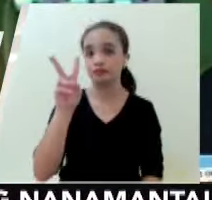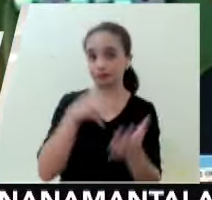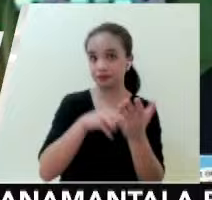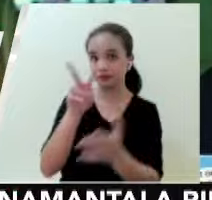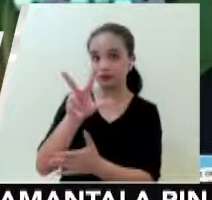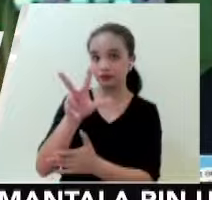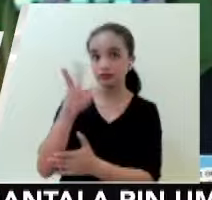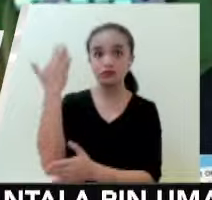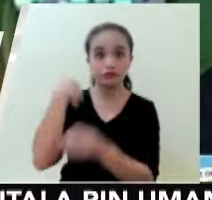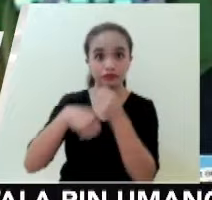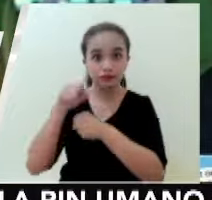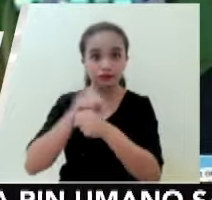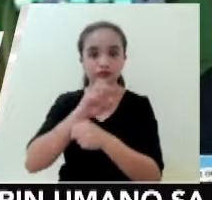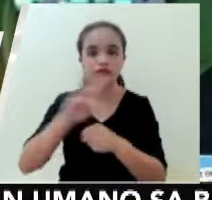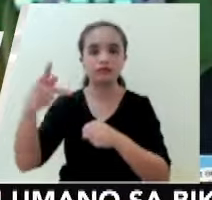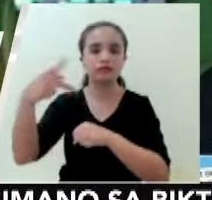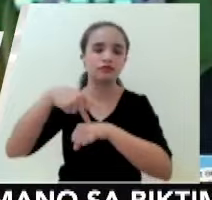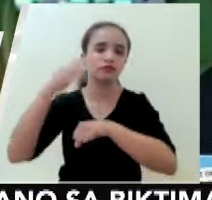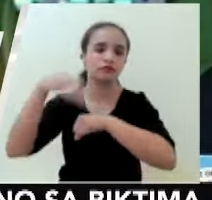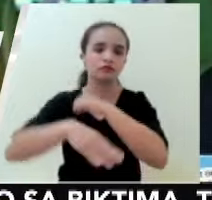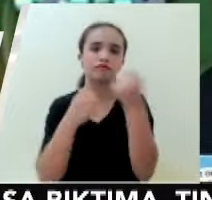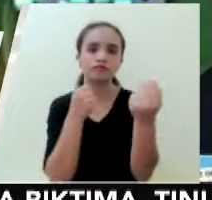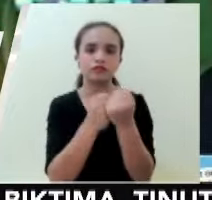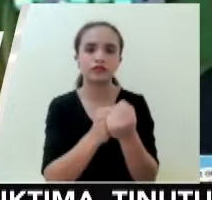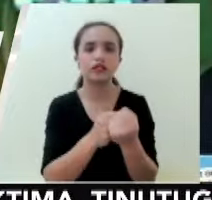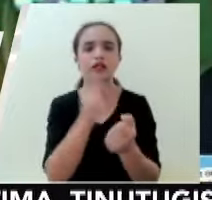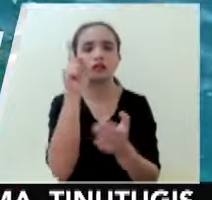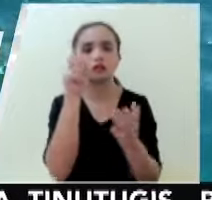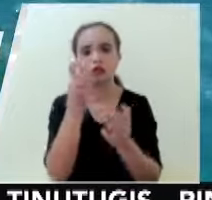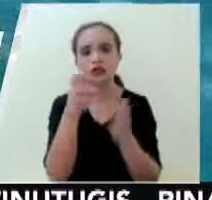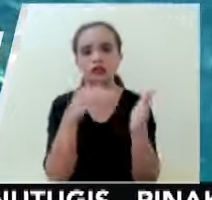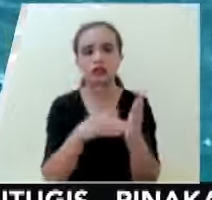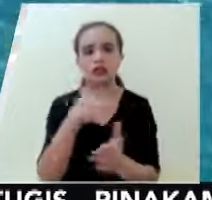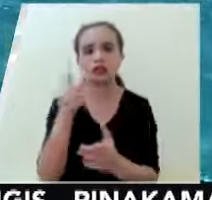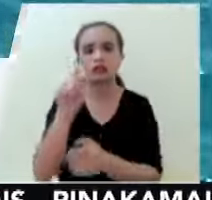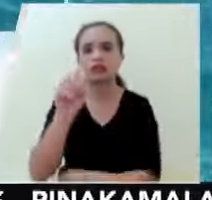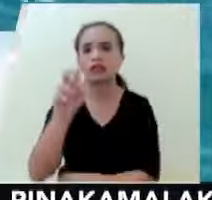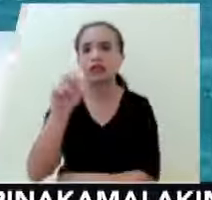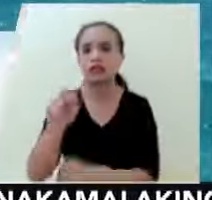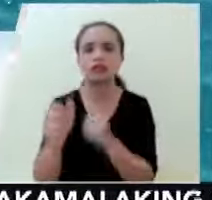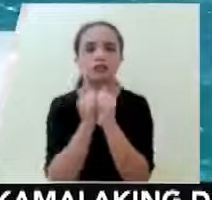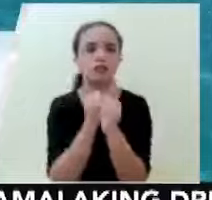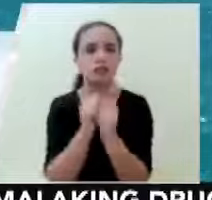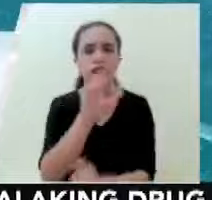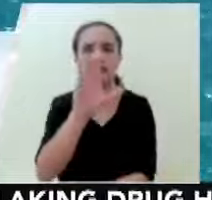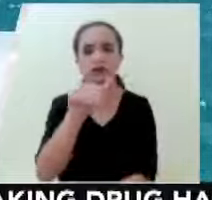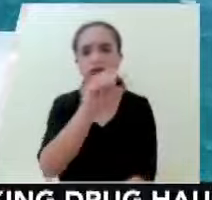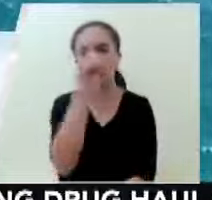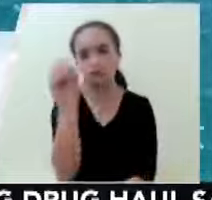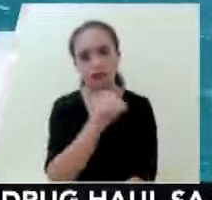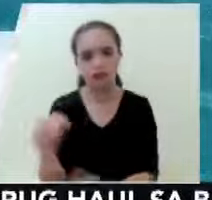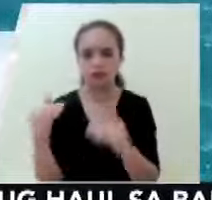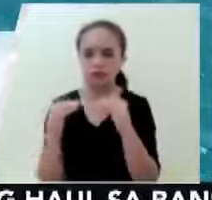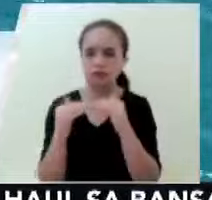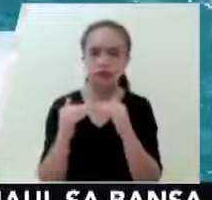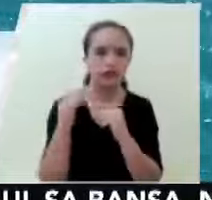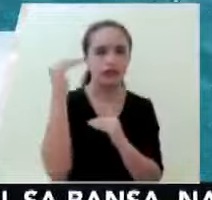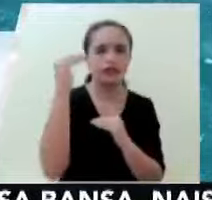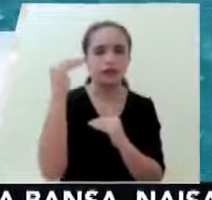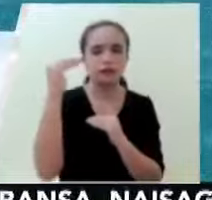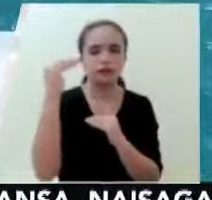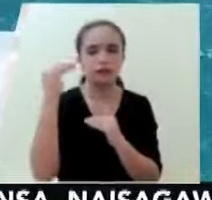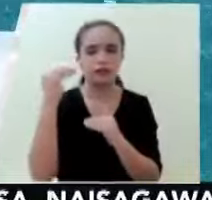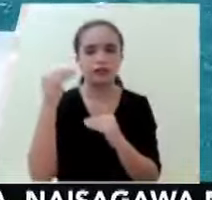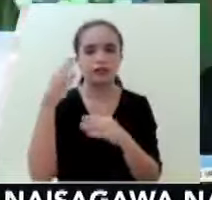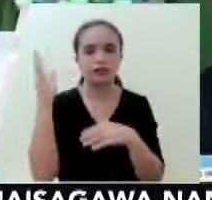2023 reached 201,000 metric tons, which is almost 15% more than the output in